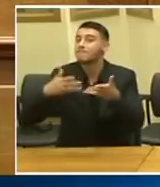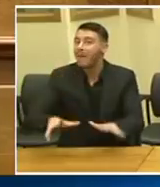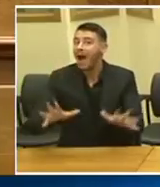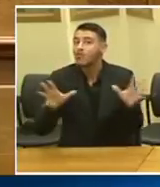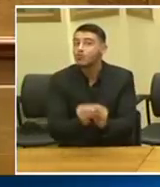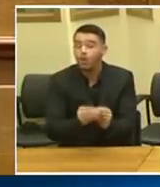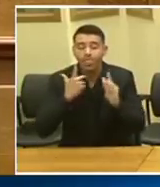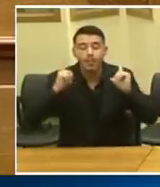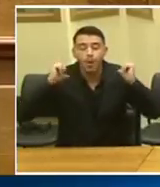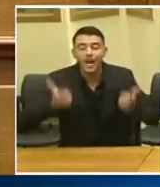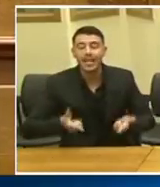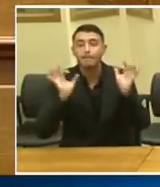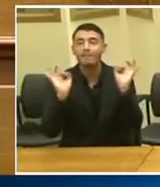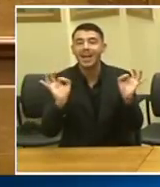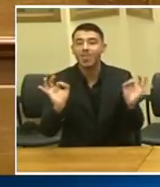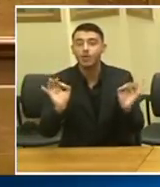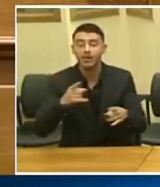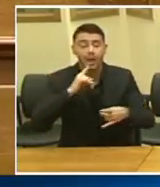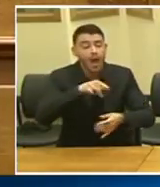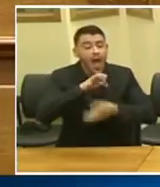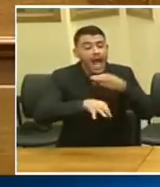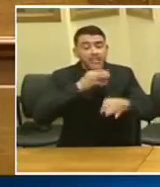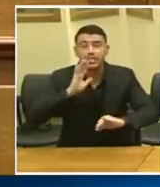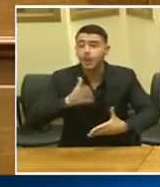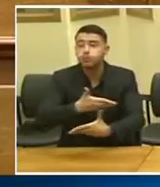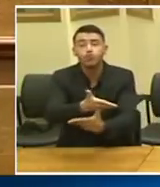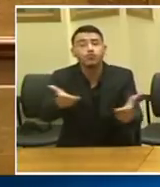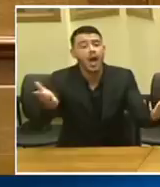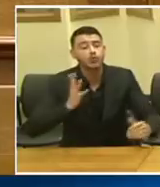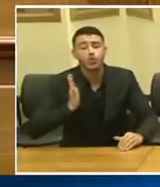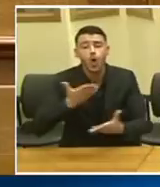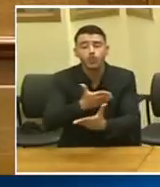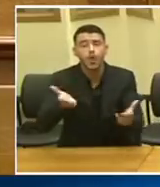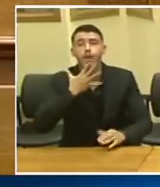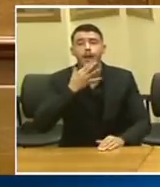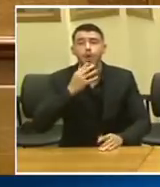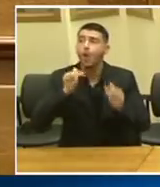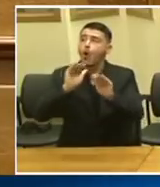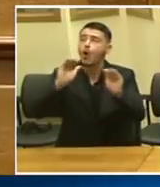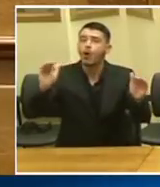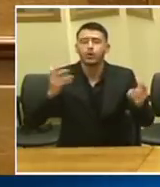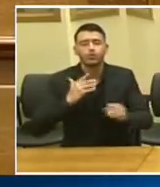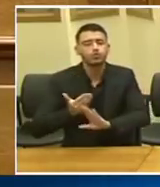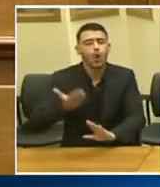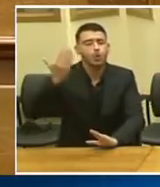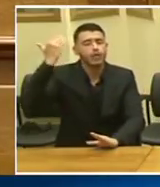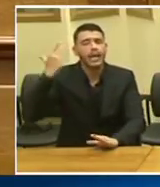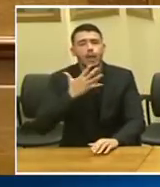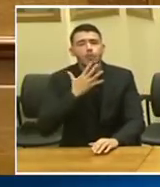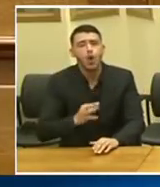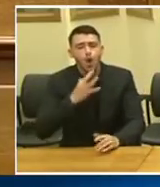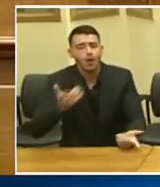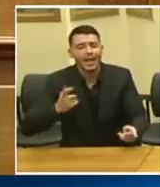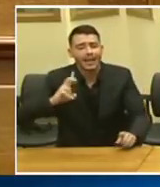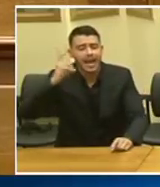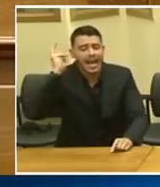Μακεδονίας? Εξηγήστε στον κόσμο που κατεβαίνει στα συλλαλητήρια γιατί ο Γκρούευσκι και ο Ιβανόφ κατηγορούν με την